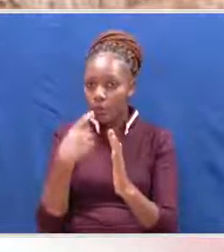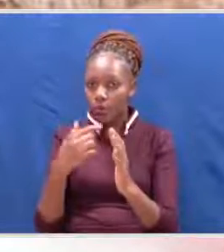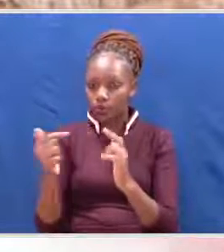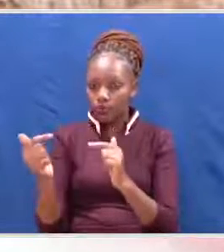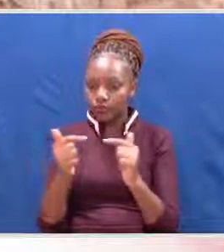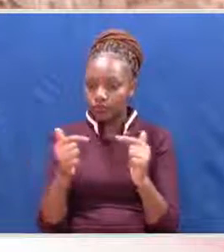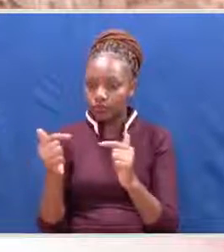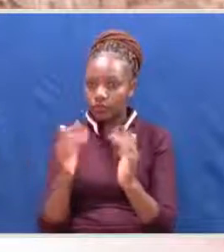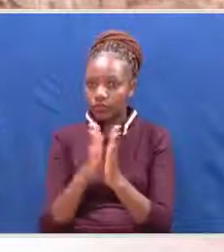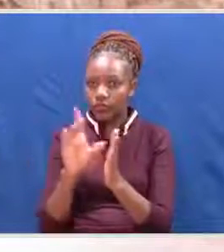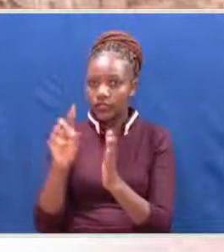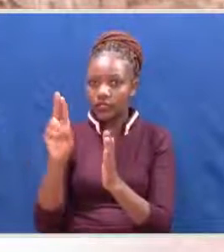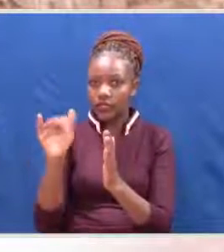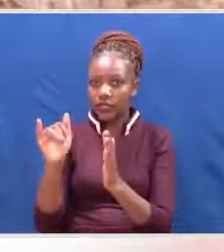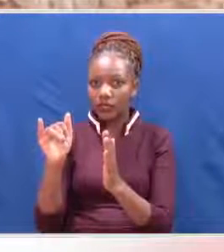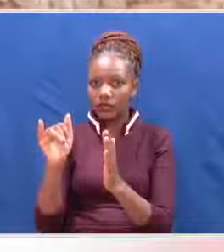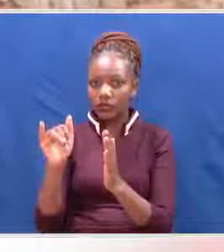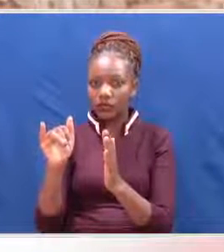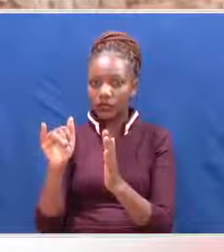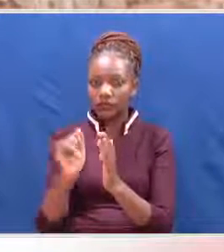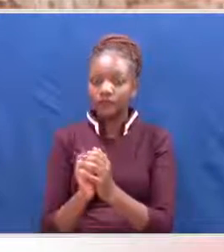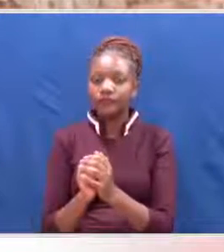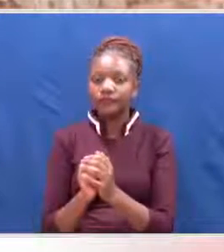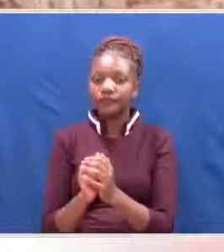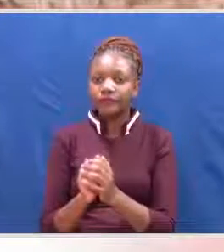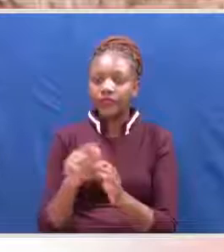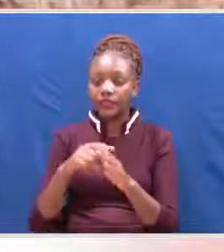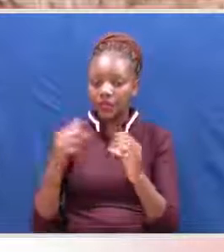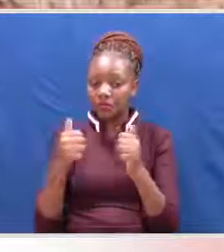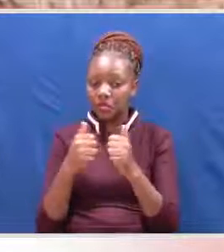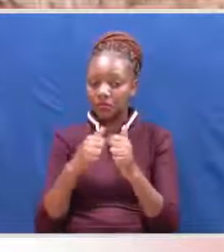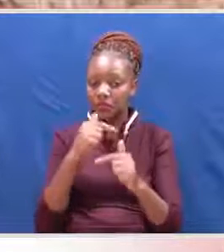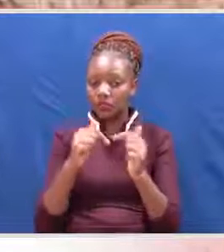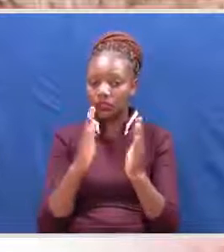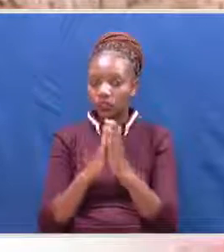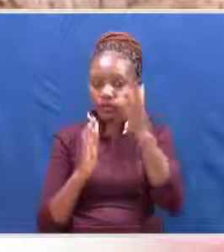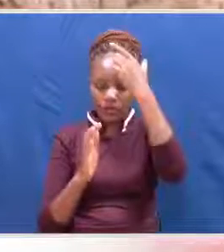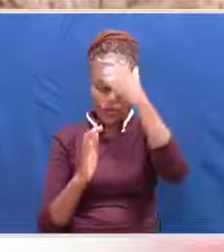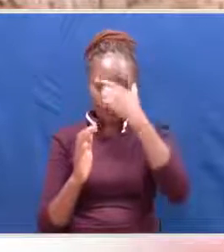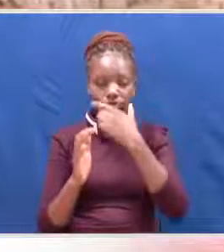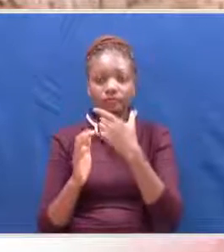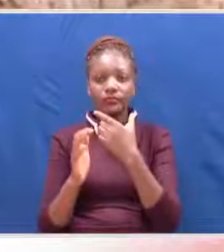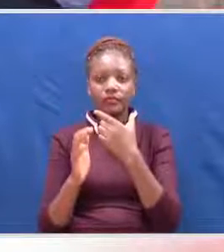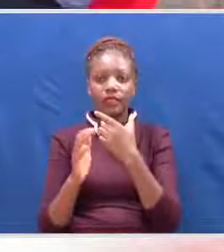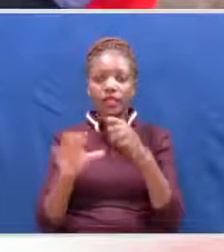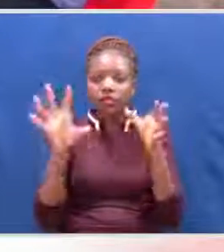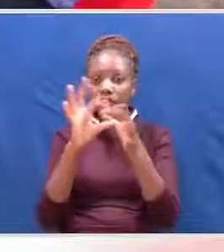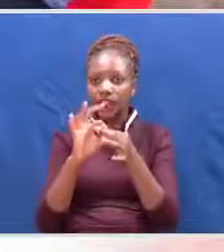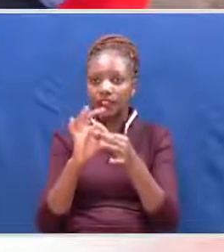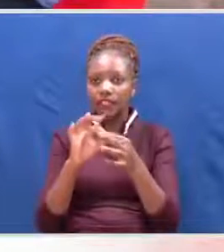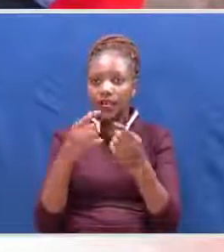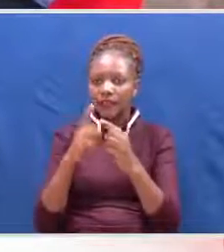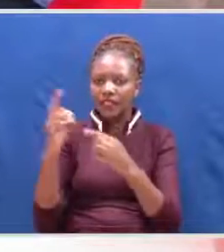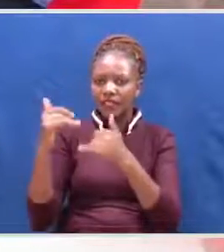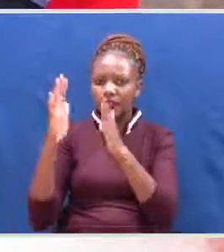the now painful afternoon in Awendo. Okumu, with almost zero memory of what transpired, but